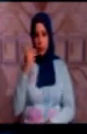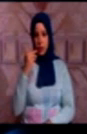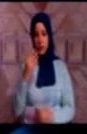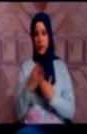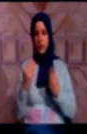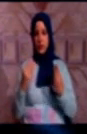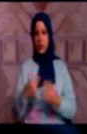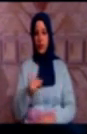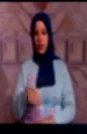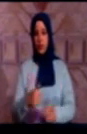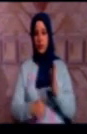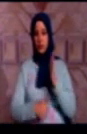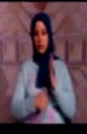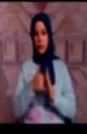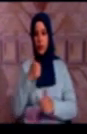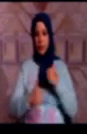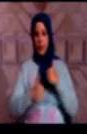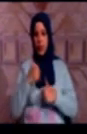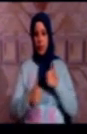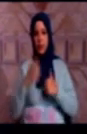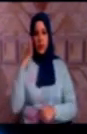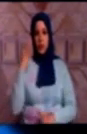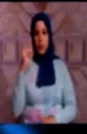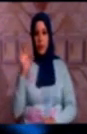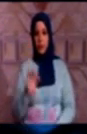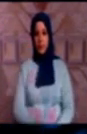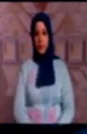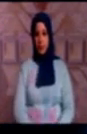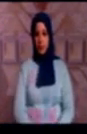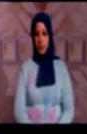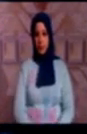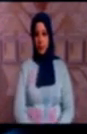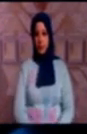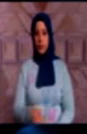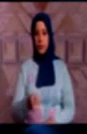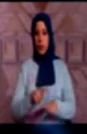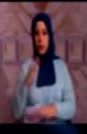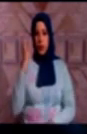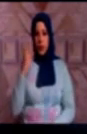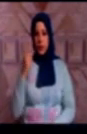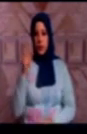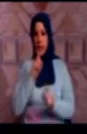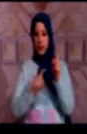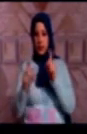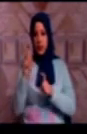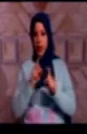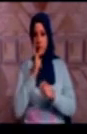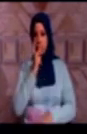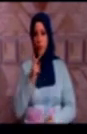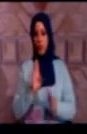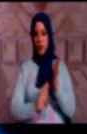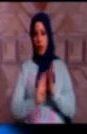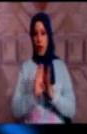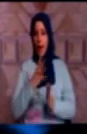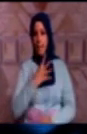في الامتحانات وايضا عدد الاسئله في هذا الشكل اللي بيصل ما بين